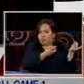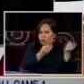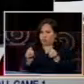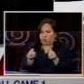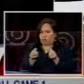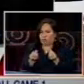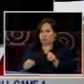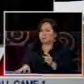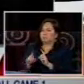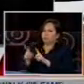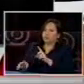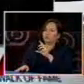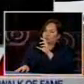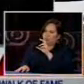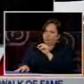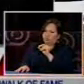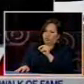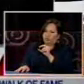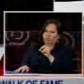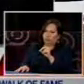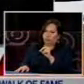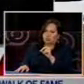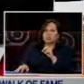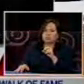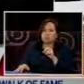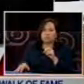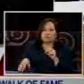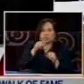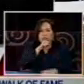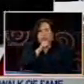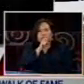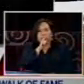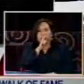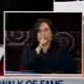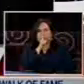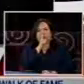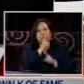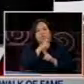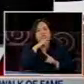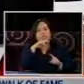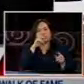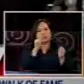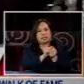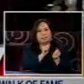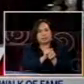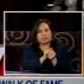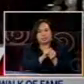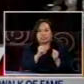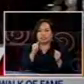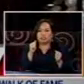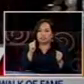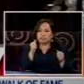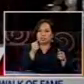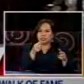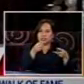under Circular Number 41 kasi... Opo, dahil hindi nga ho nakasama sa Section 2 no, ng Circular 41. Not